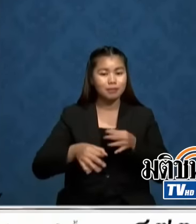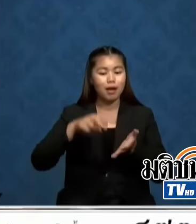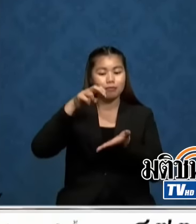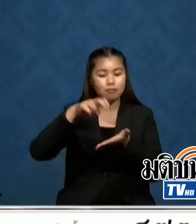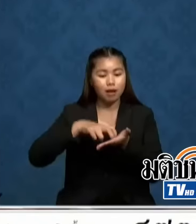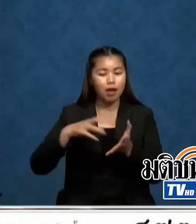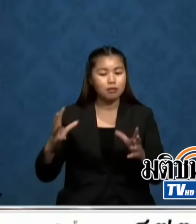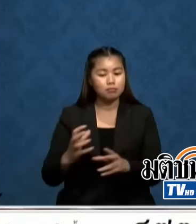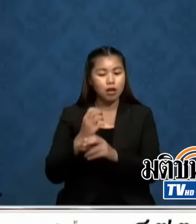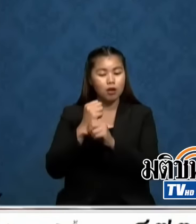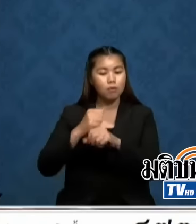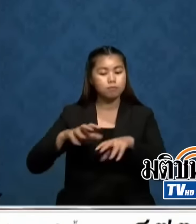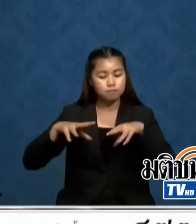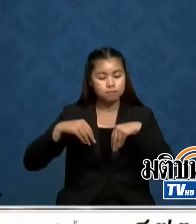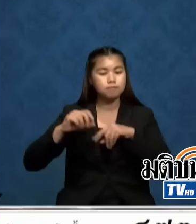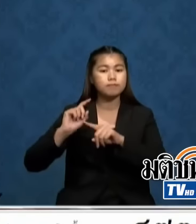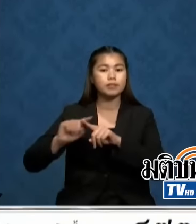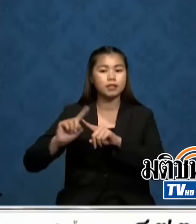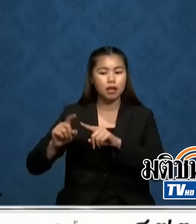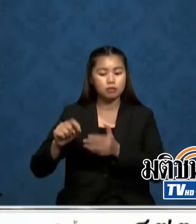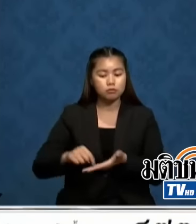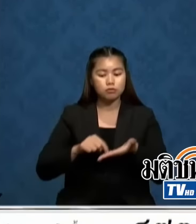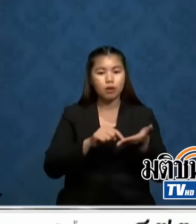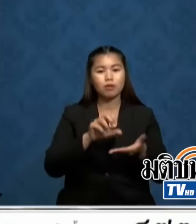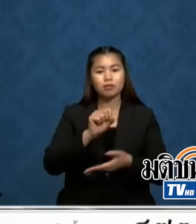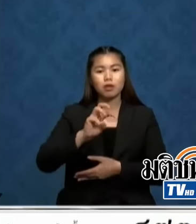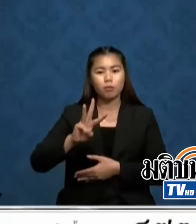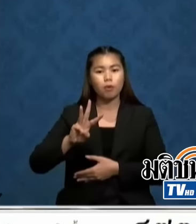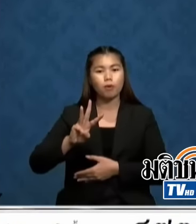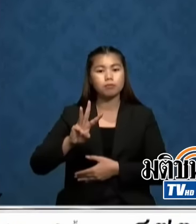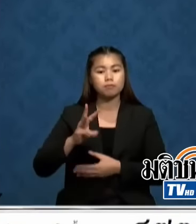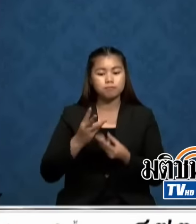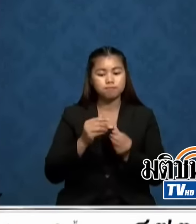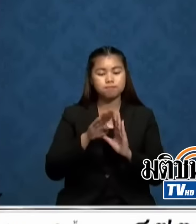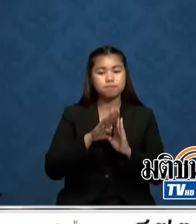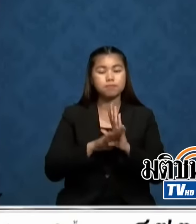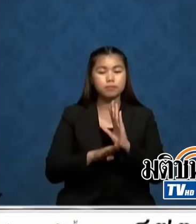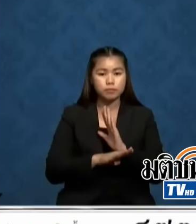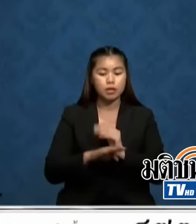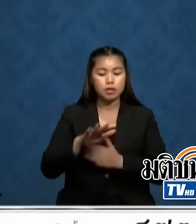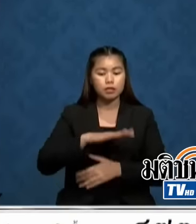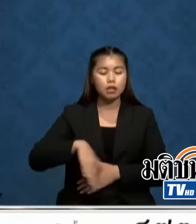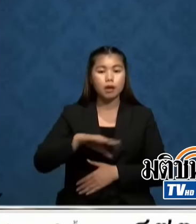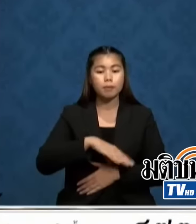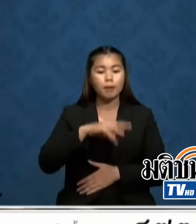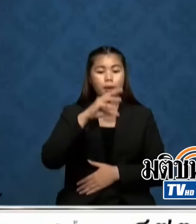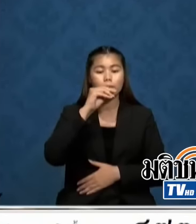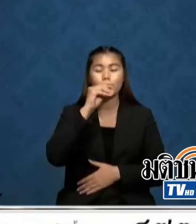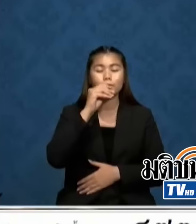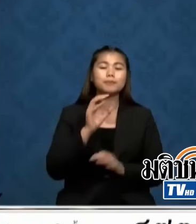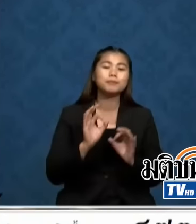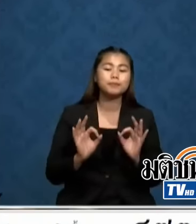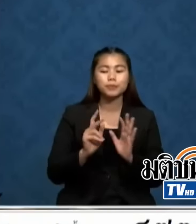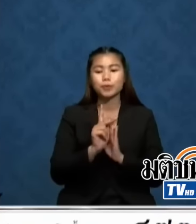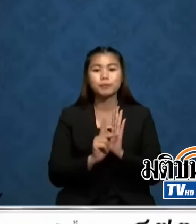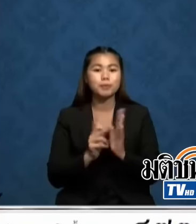วาระ 2วาระ 3ส่งไปสวอีกครั้นนึงคือพวกเราอ่ะพวกเราพูดพล่อยๆแล้วไม่เป็นกฎหมายครับเหมือน